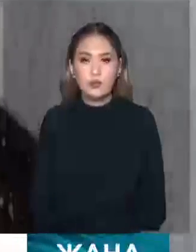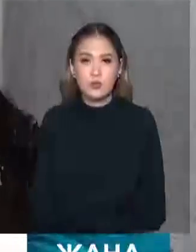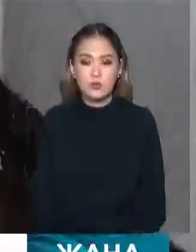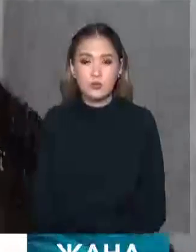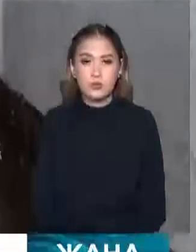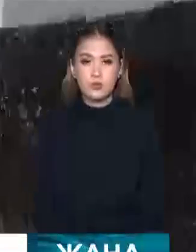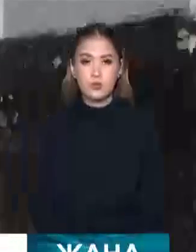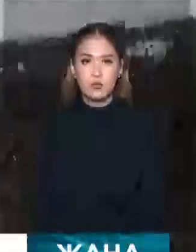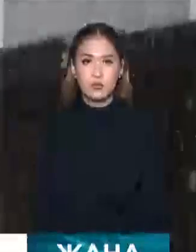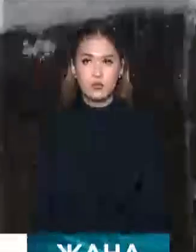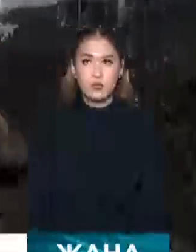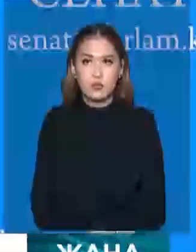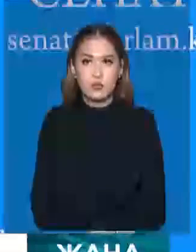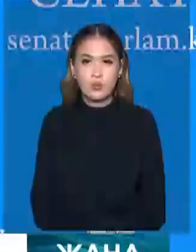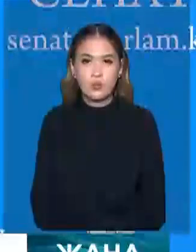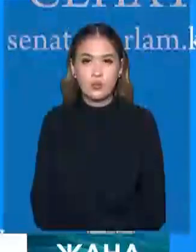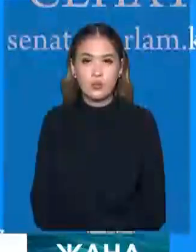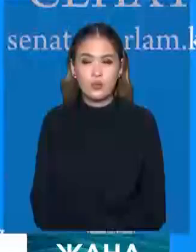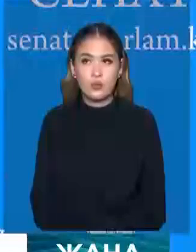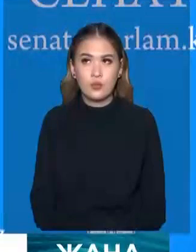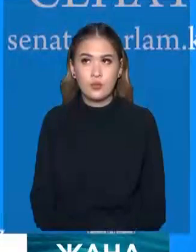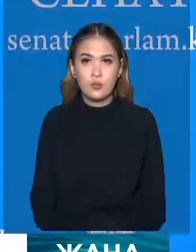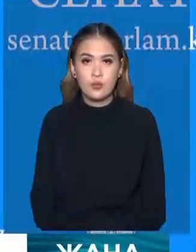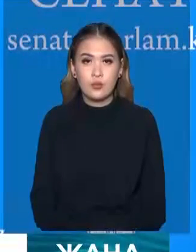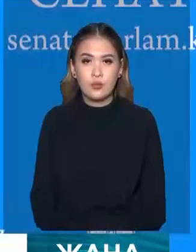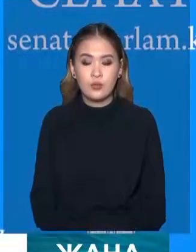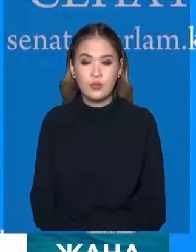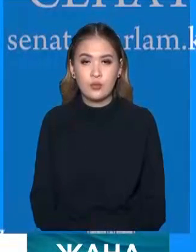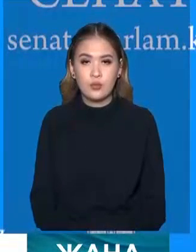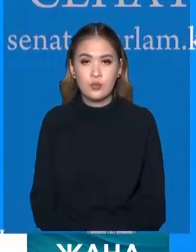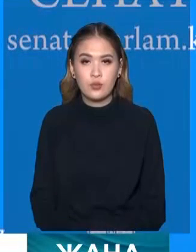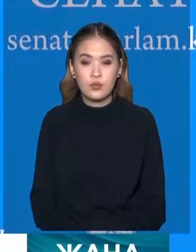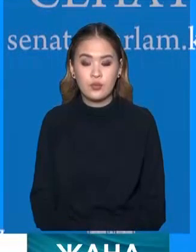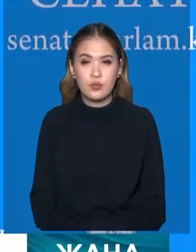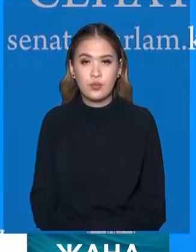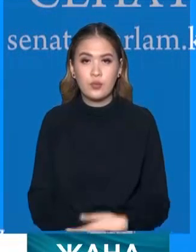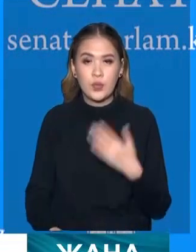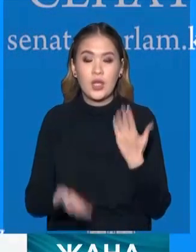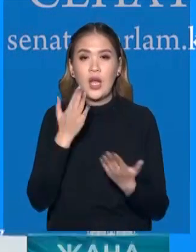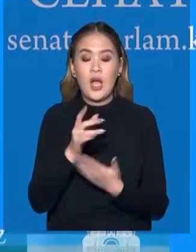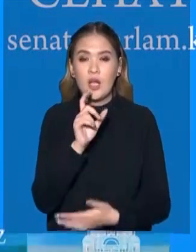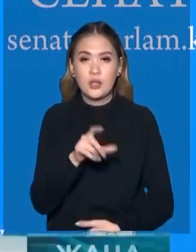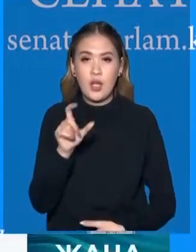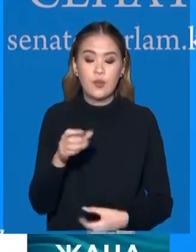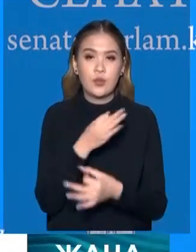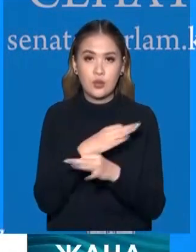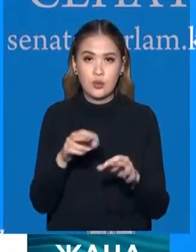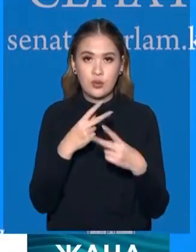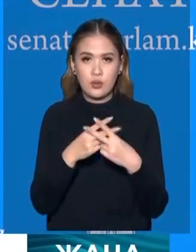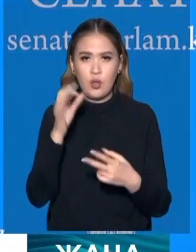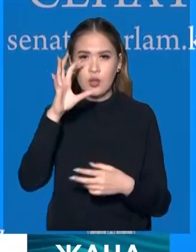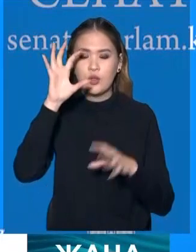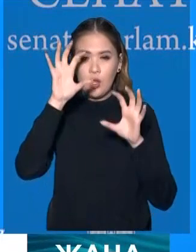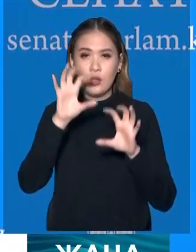Только при вынесении приговора Егер адамды бас бостандығынан айыру туралы